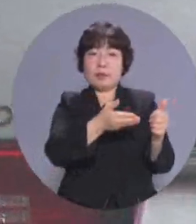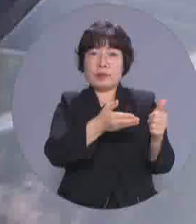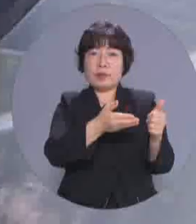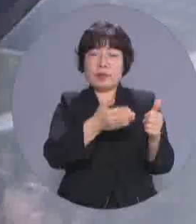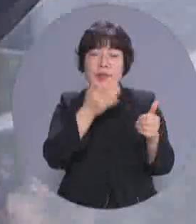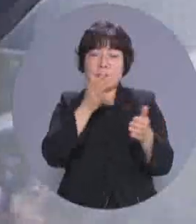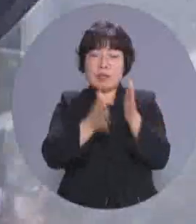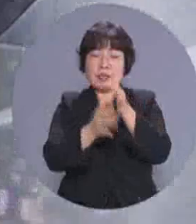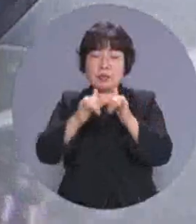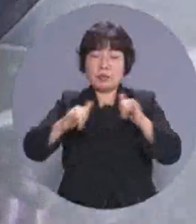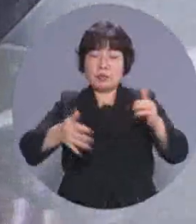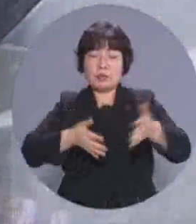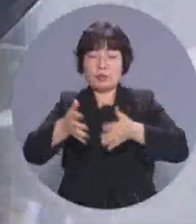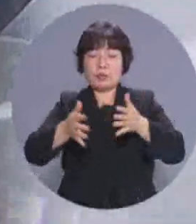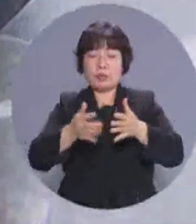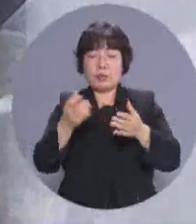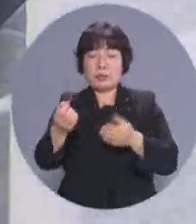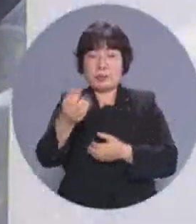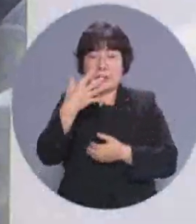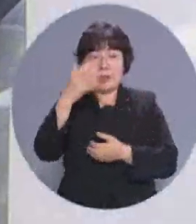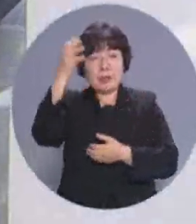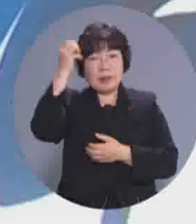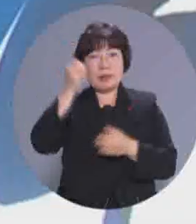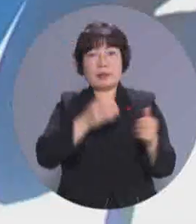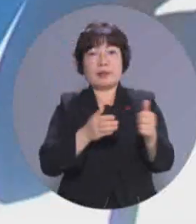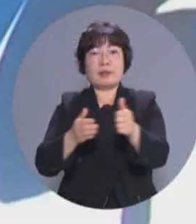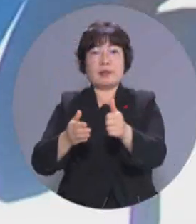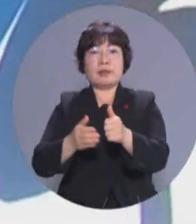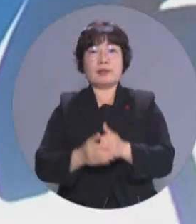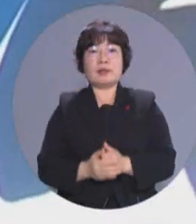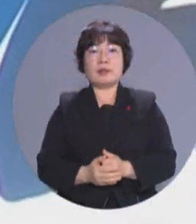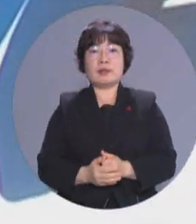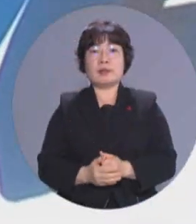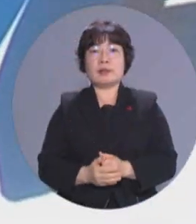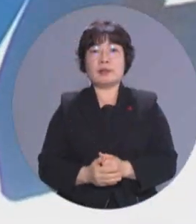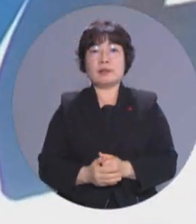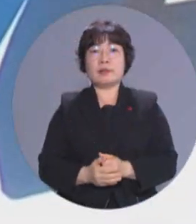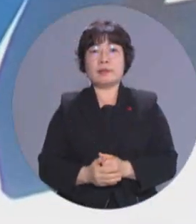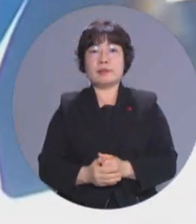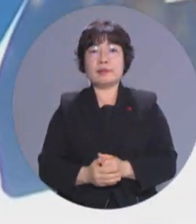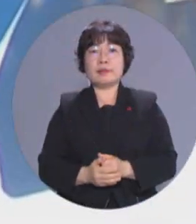도시 미관도 해칠 수 있다는 것을 기억하시기 바랍니다. MBC 뉴스 서희령입니다.